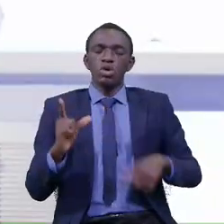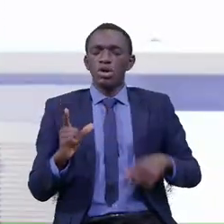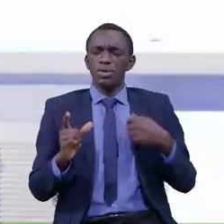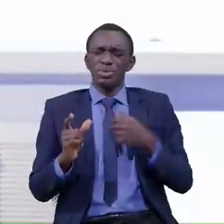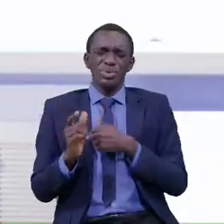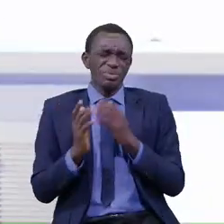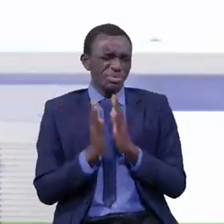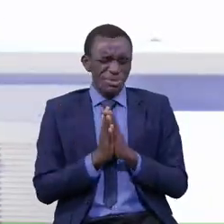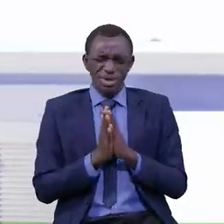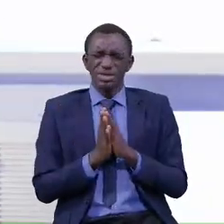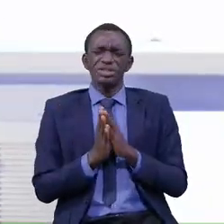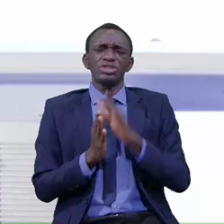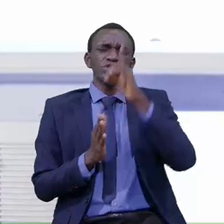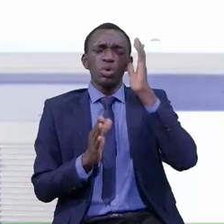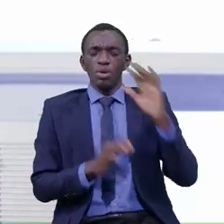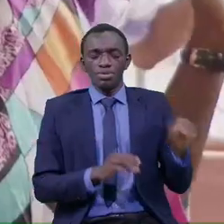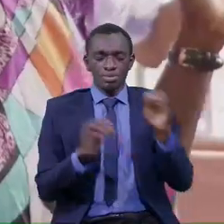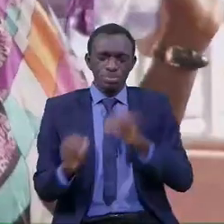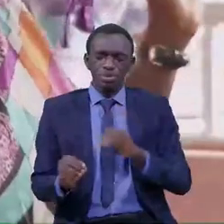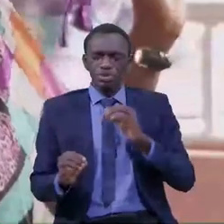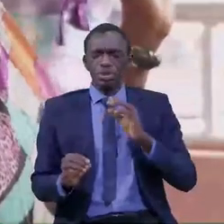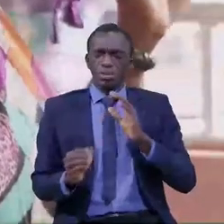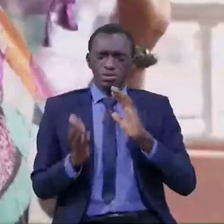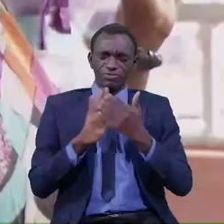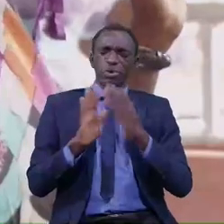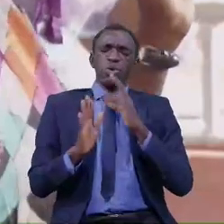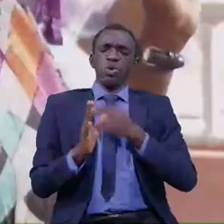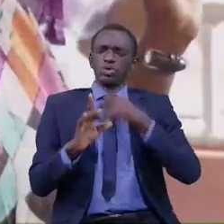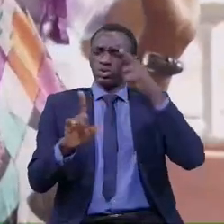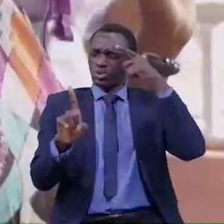Fixe des objectifs à chacun au nom de Jésus.